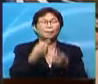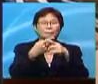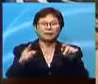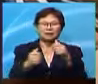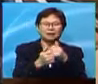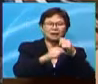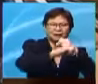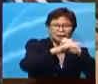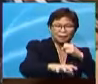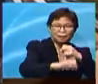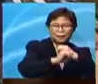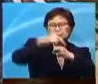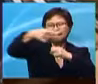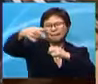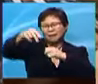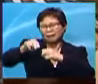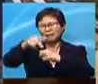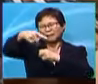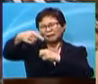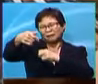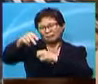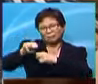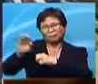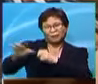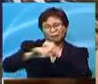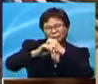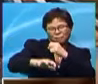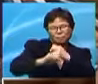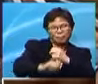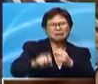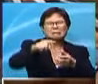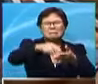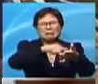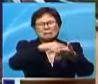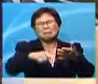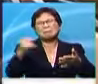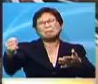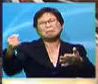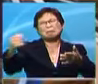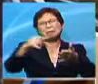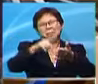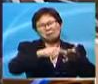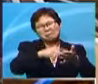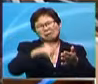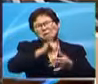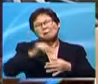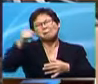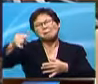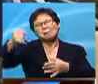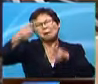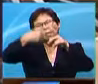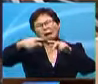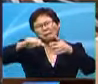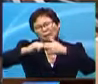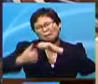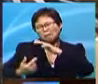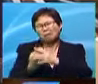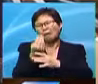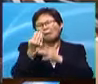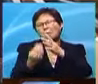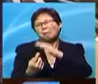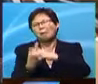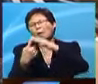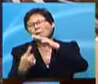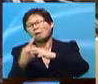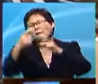dengan kempen amanah yang lebih bersifat mengkritik dan juga mengeluarkan pelbagai masalah dan